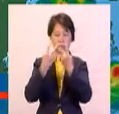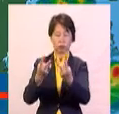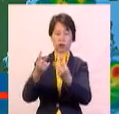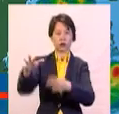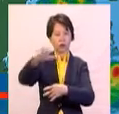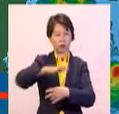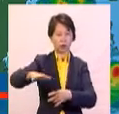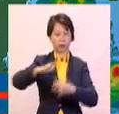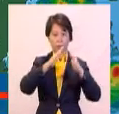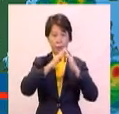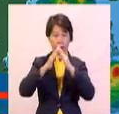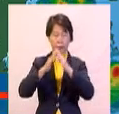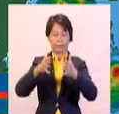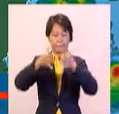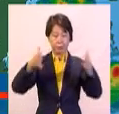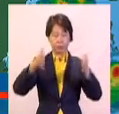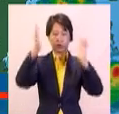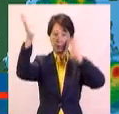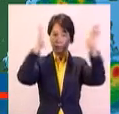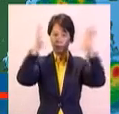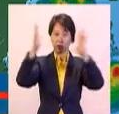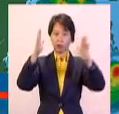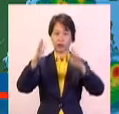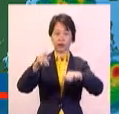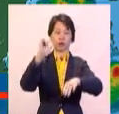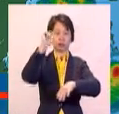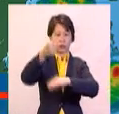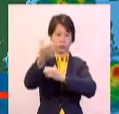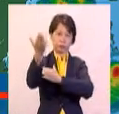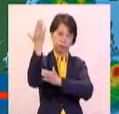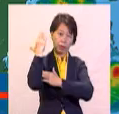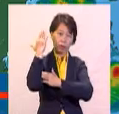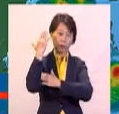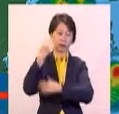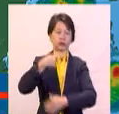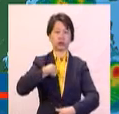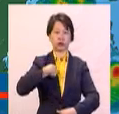ramalan cuaca di bandar-bandar utama di seluruh Malaysia sepanjang pagi esok.